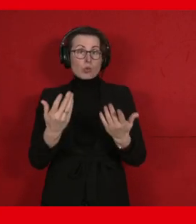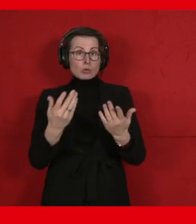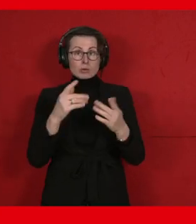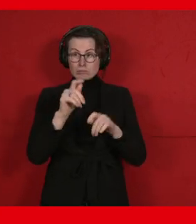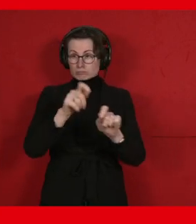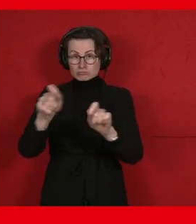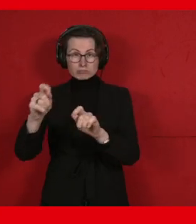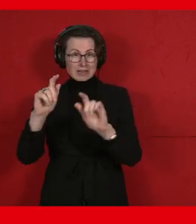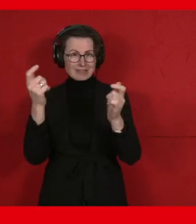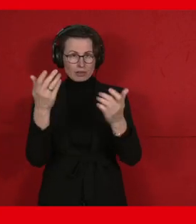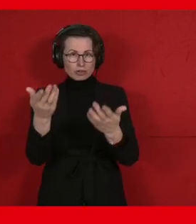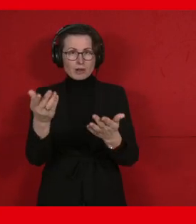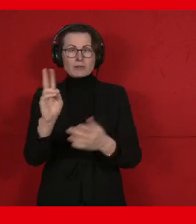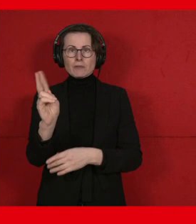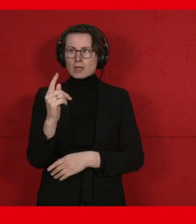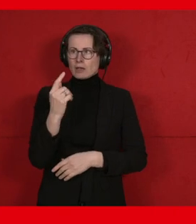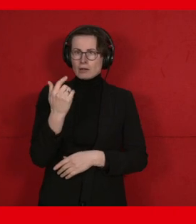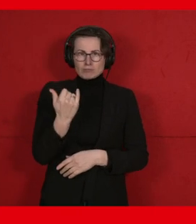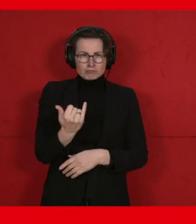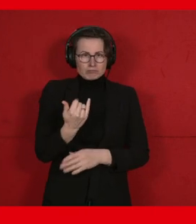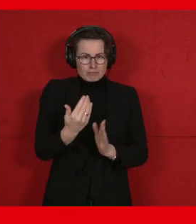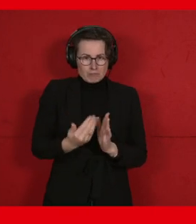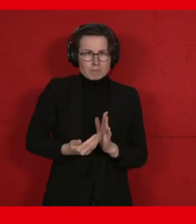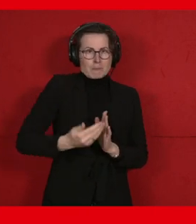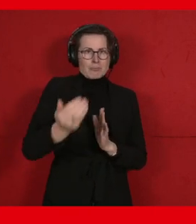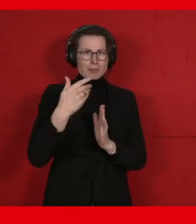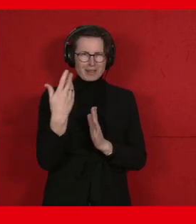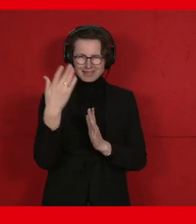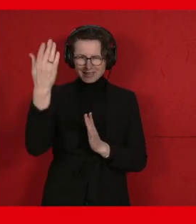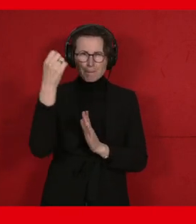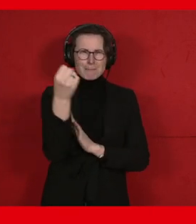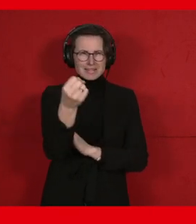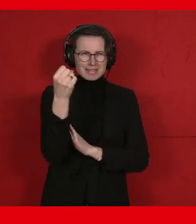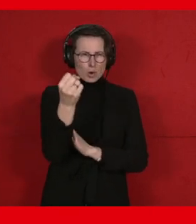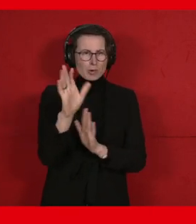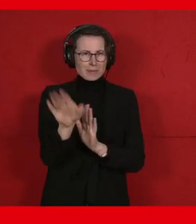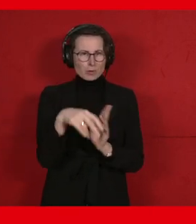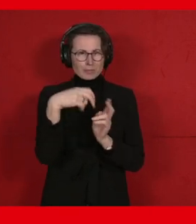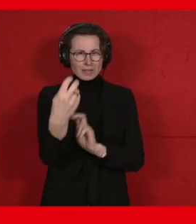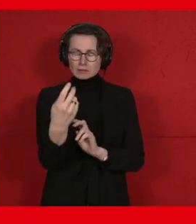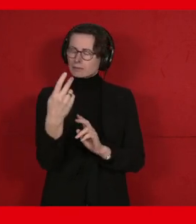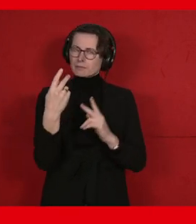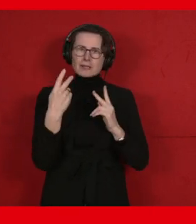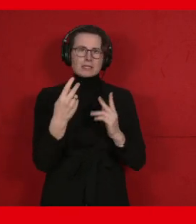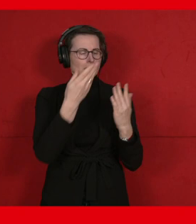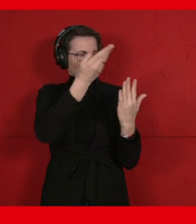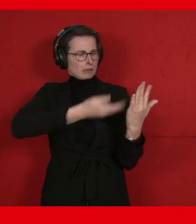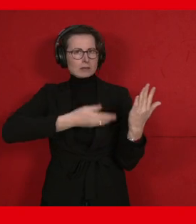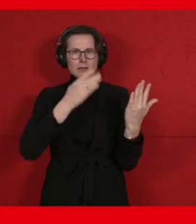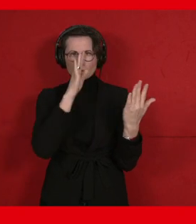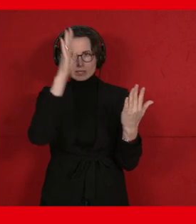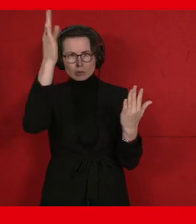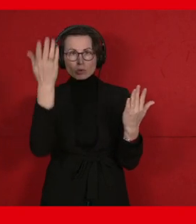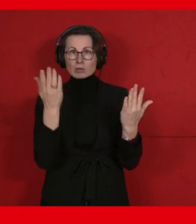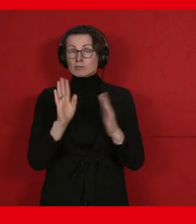der Gesellschaft, die jetzt das realisieren können, was wir hier als Mission beschrieben haben, einen extrem wichtigen Impuls haben. Deine